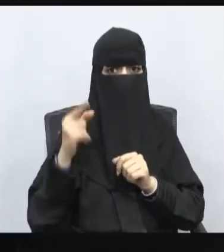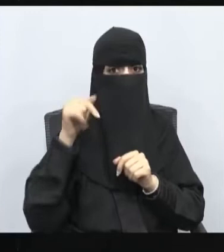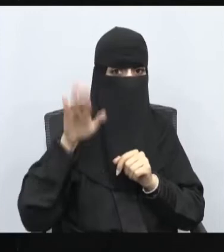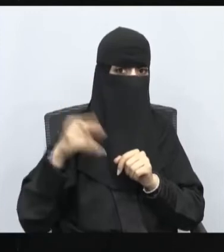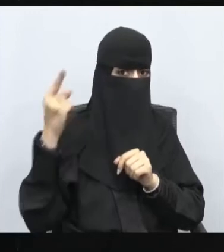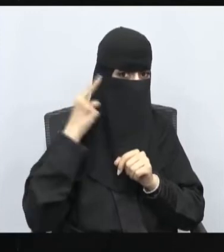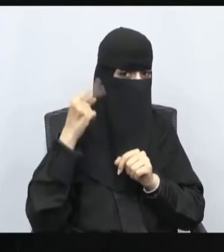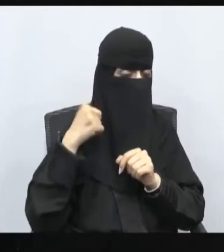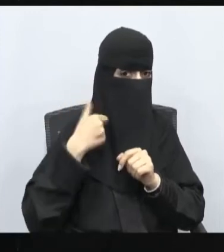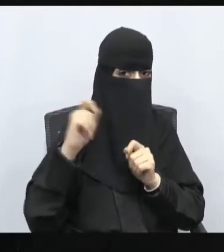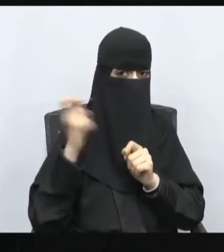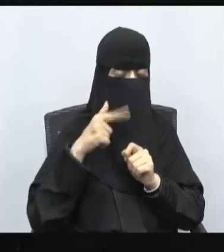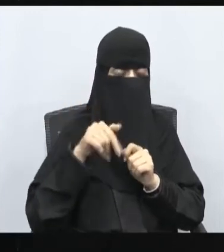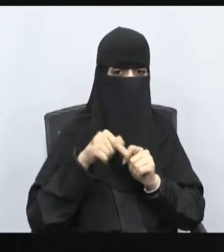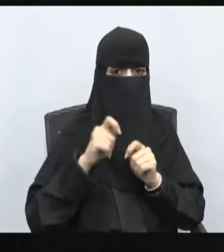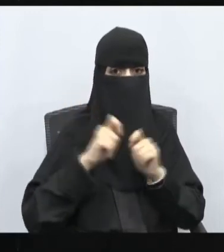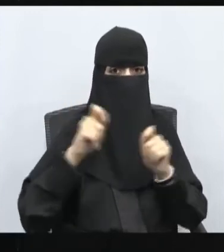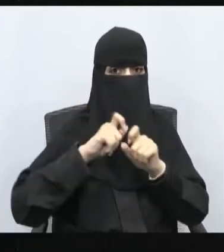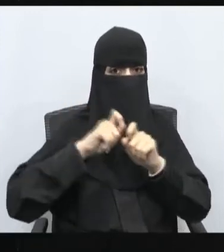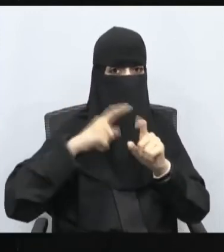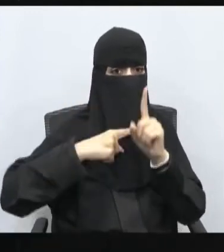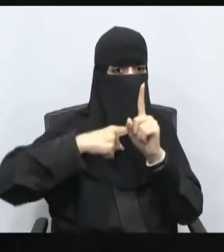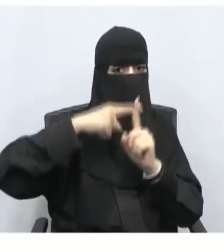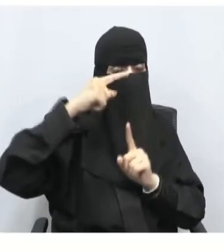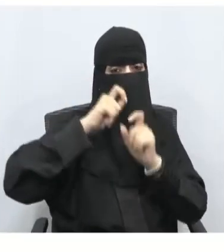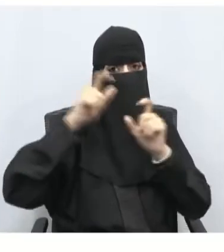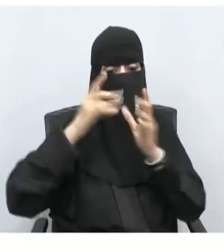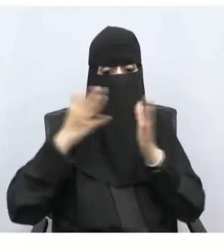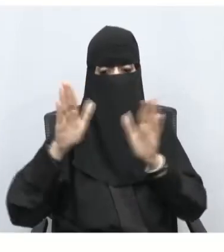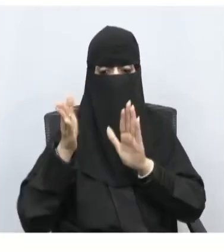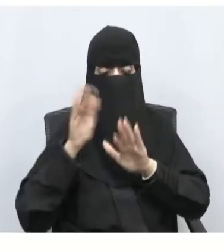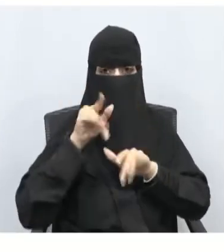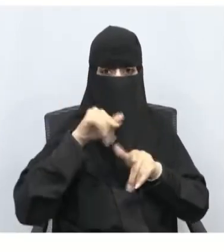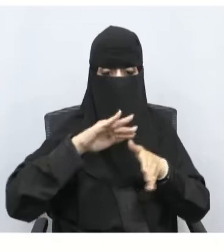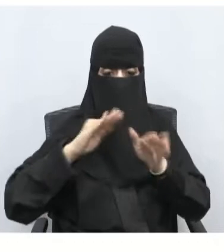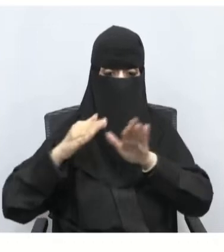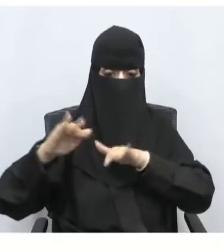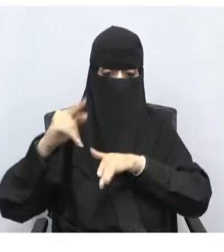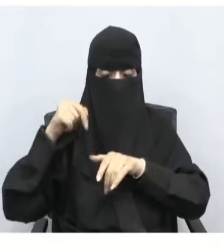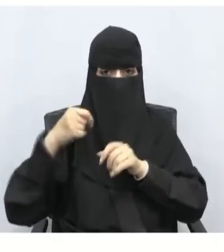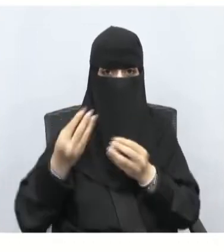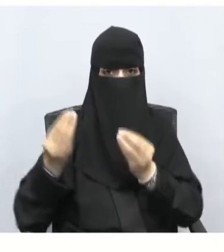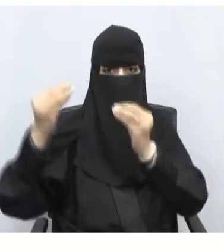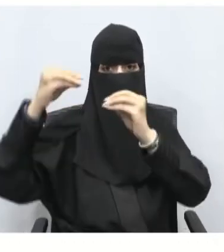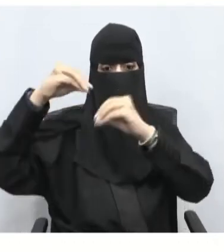إليها B أكثر، لذلك سيحدث هنا زيادة